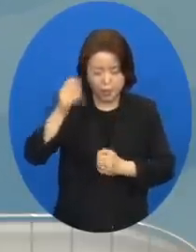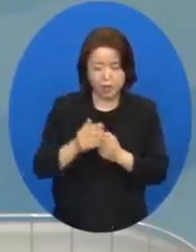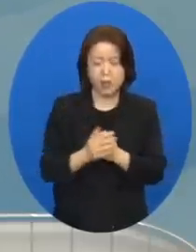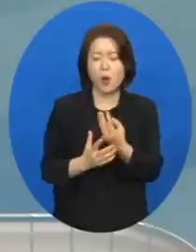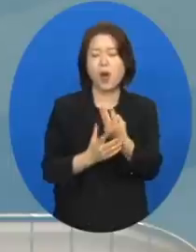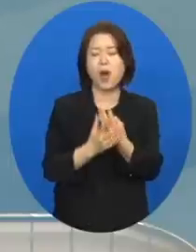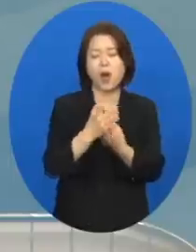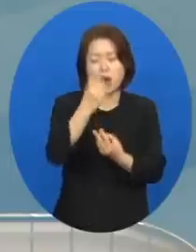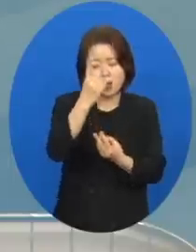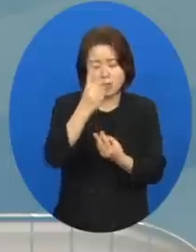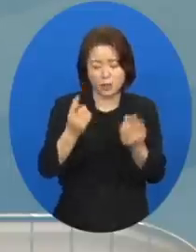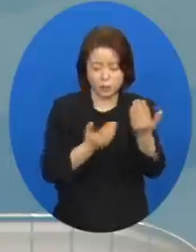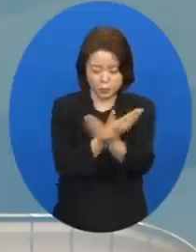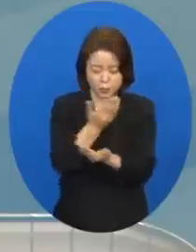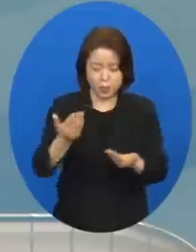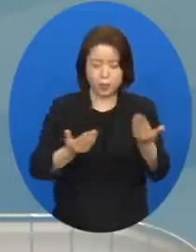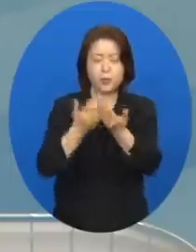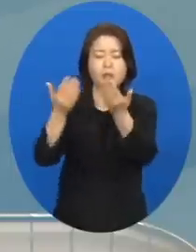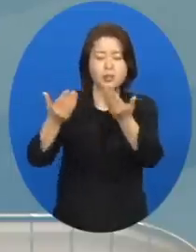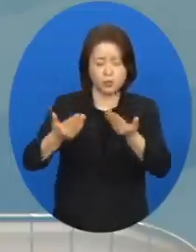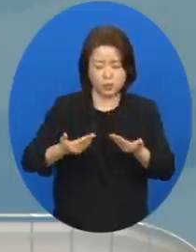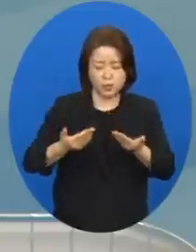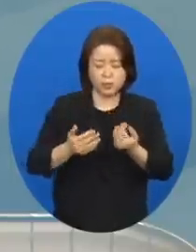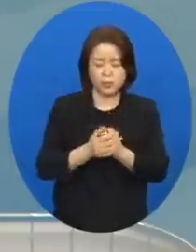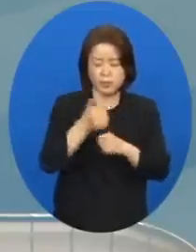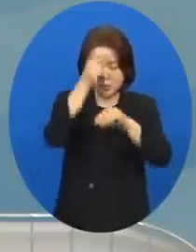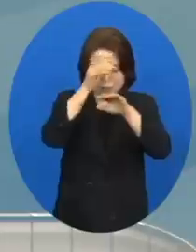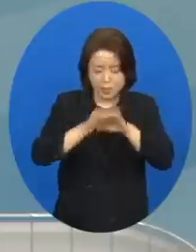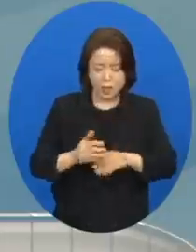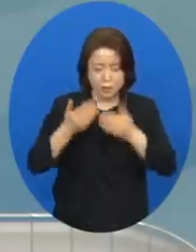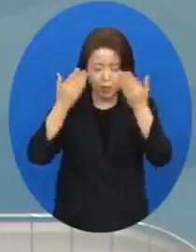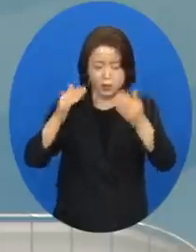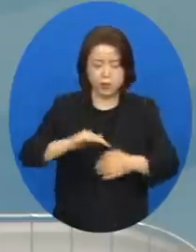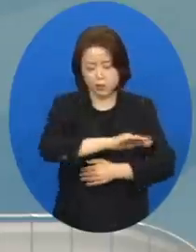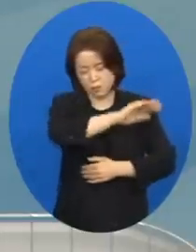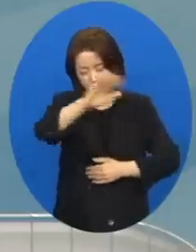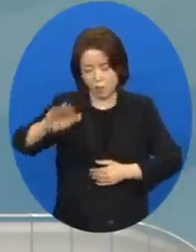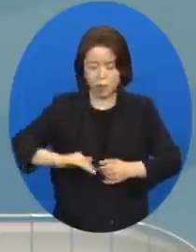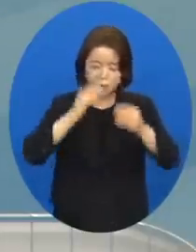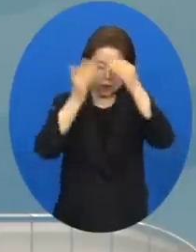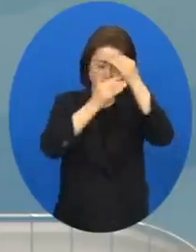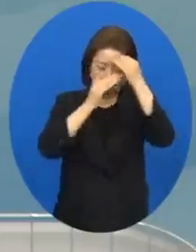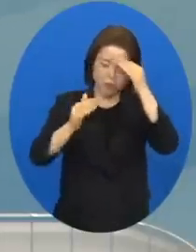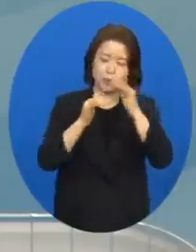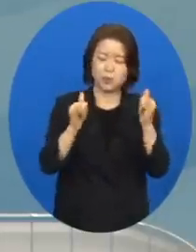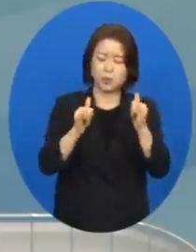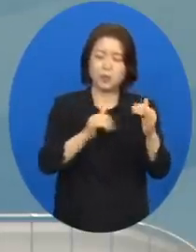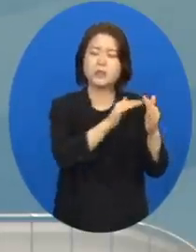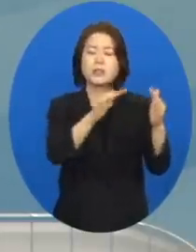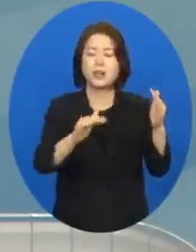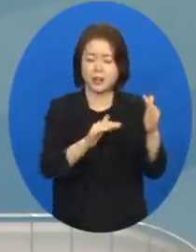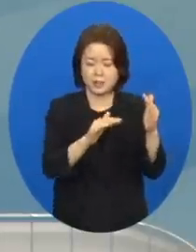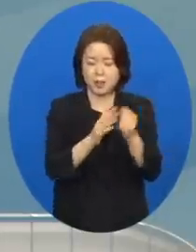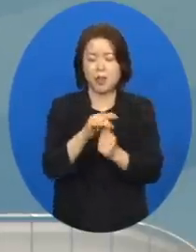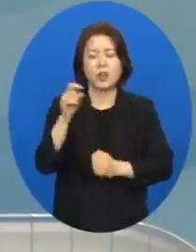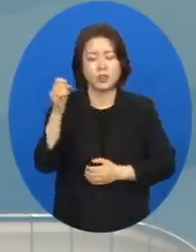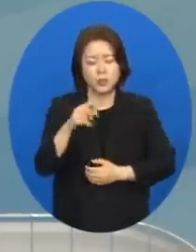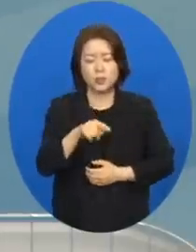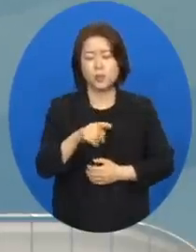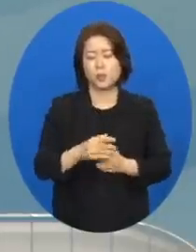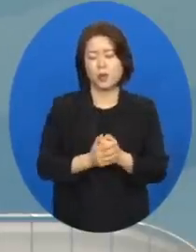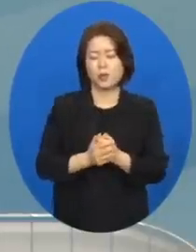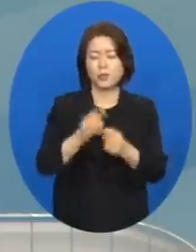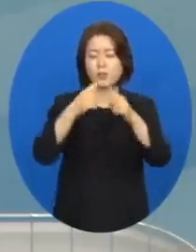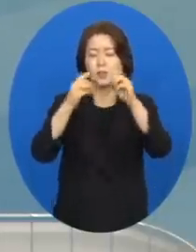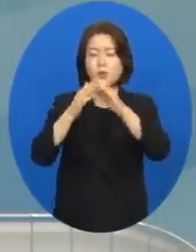하나 되도록 교통하심에 예배하는 모든 성도들과 그 가정과 그리고